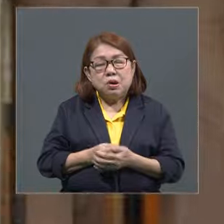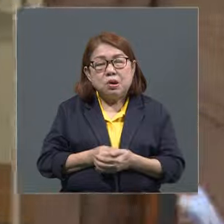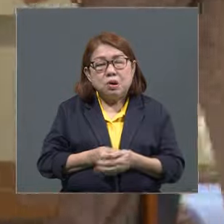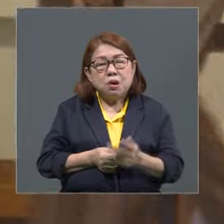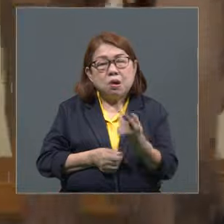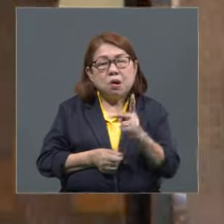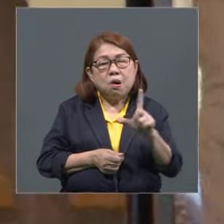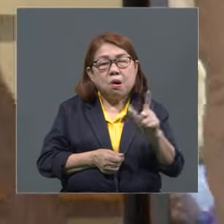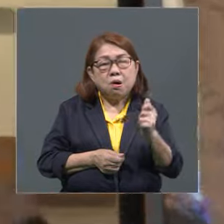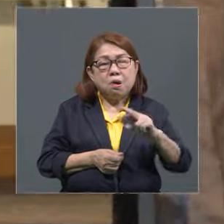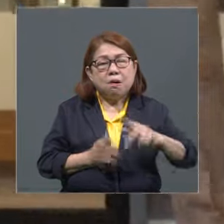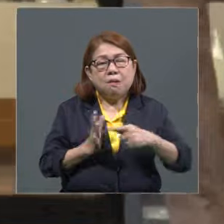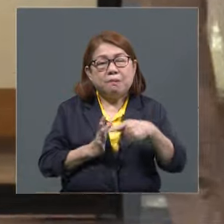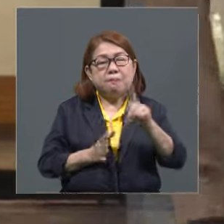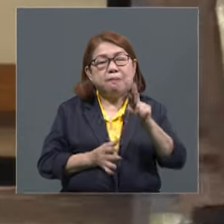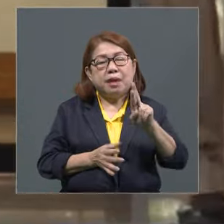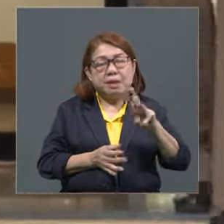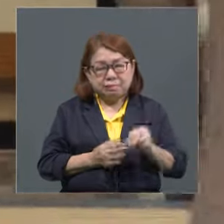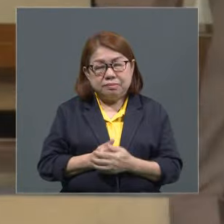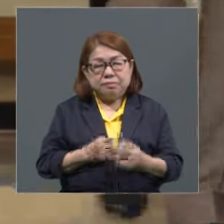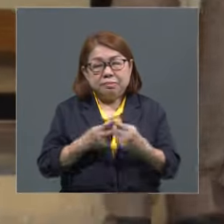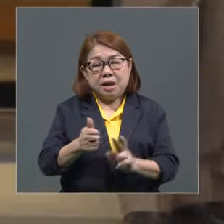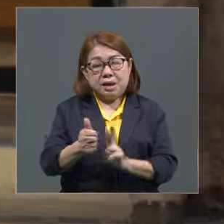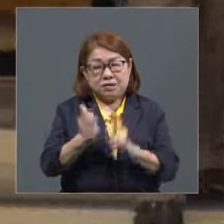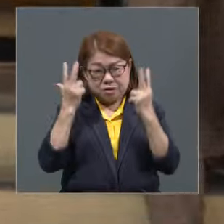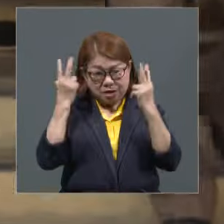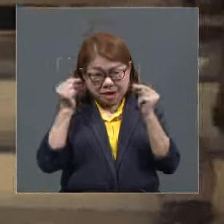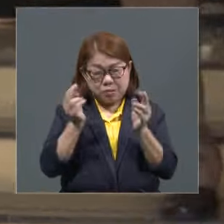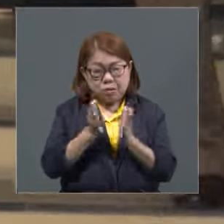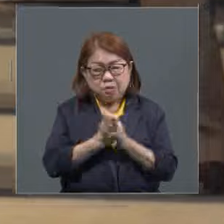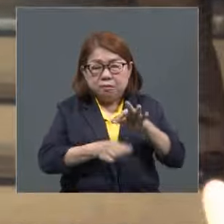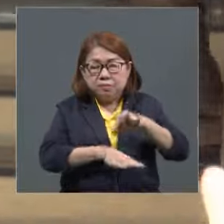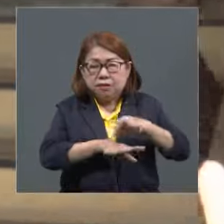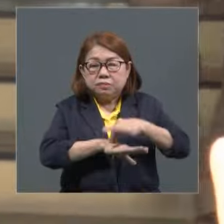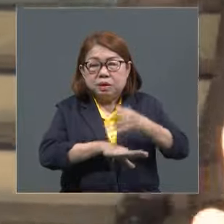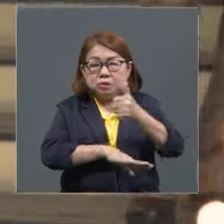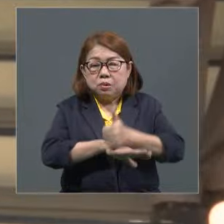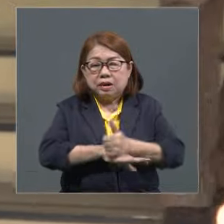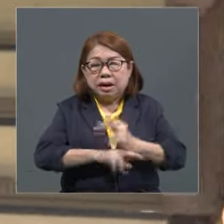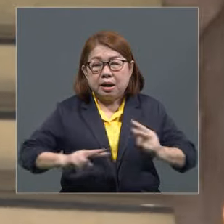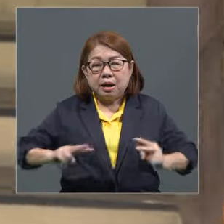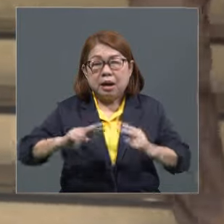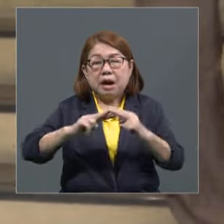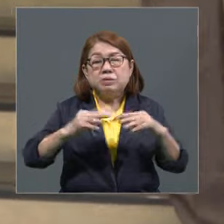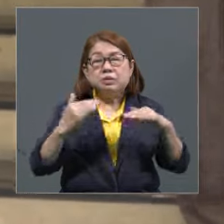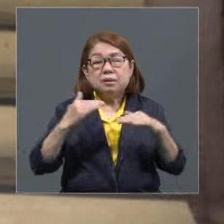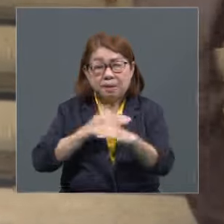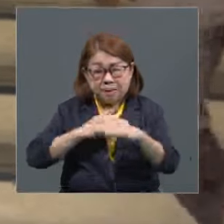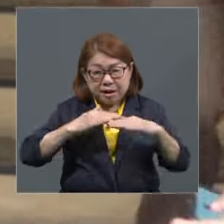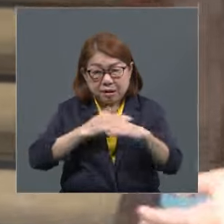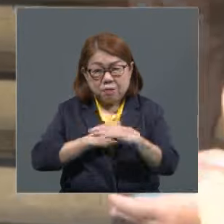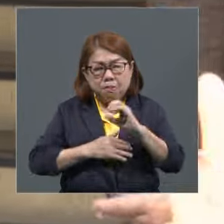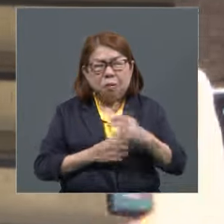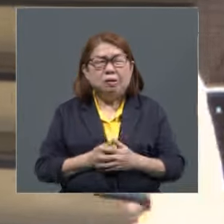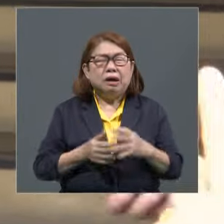ส่วนนายสุริยะจึงรุ่งเรืองกิจรองนายกรัฐมนตรีและรัฐมนตรีว่าการกระทรวงคมนาคมเนี่ยก็บอกว่าเรื่องมัน